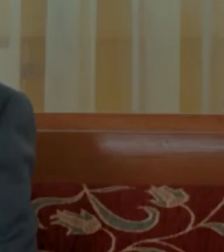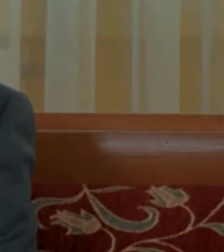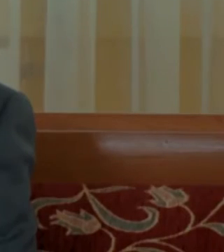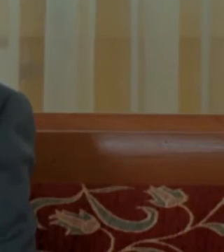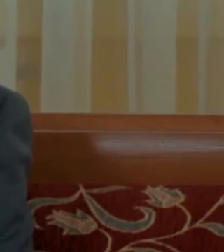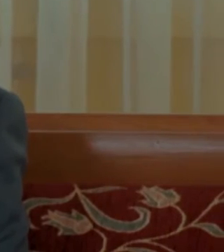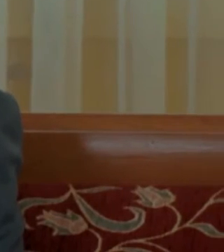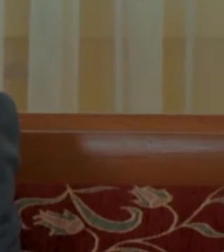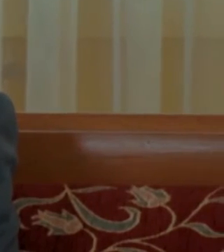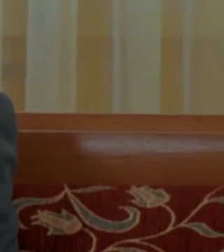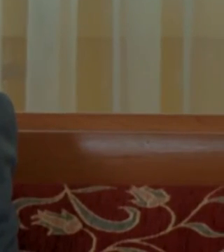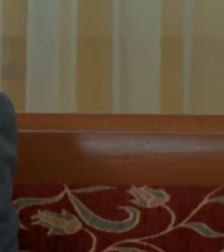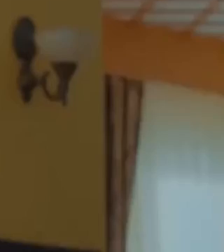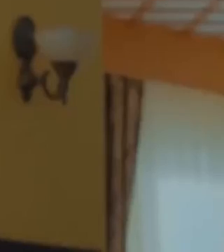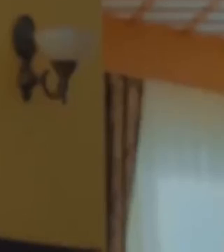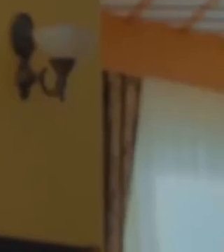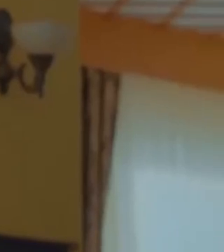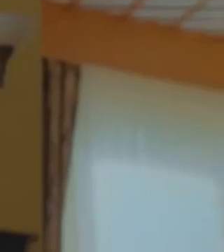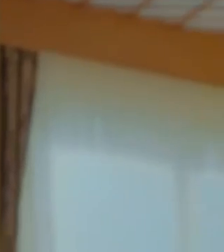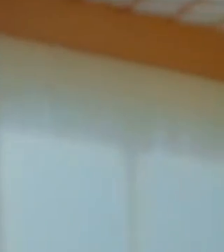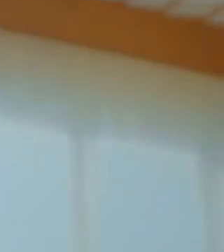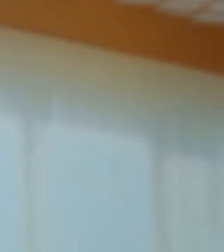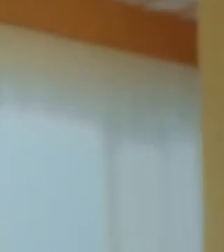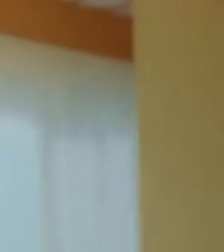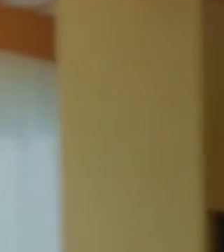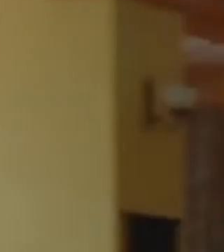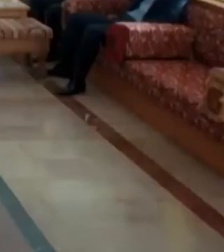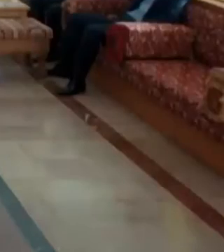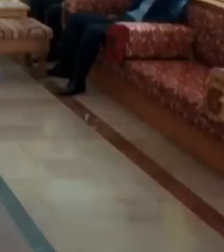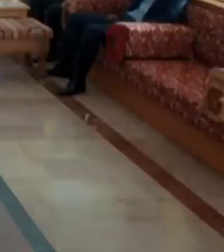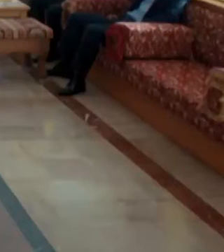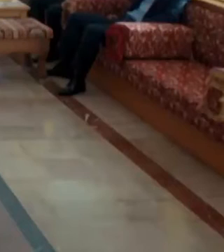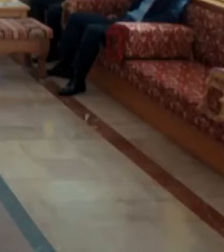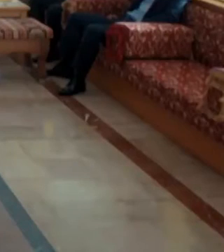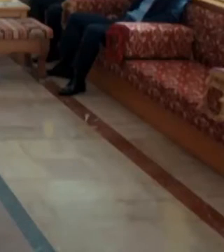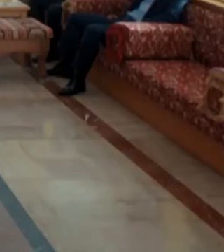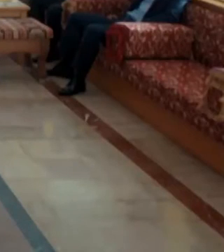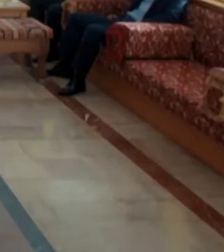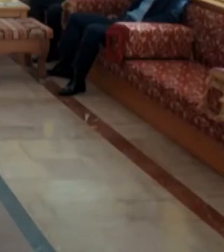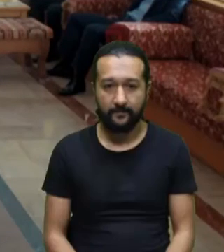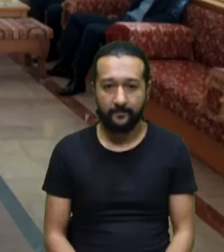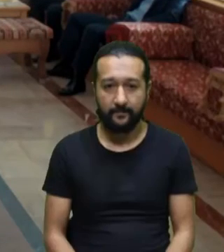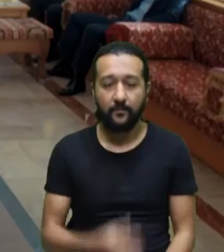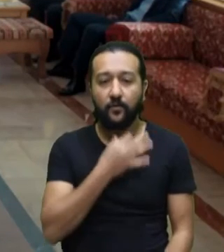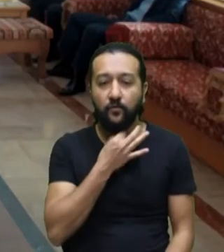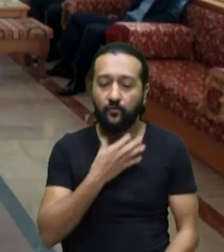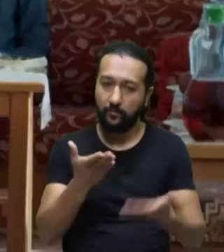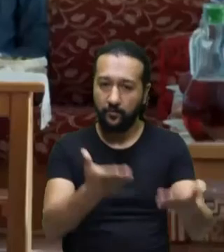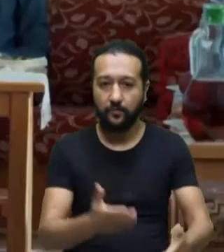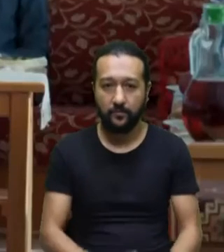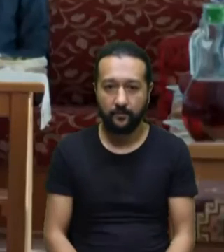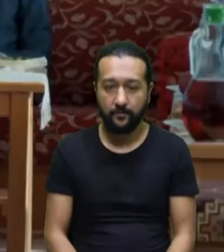bir tatlı. Yaşlı adam aralarındaki ilgiyi fark etmiş gibi hoşnutsuzca önce gölgeye sonra da genç kadına baktı. Lütfen